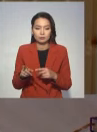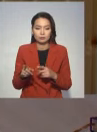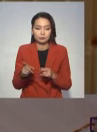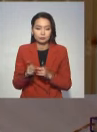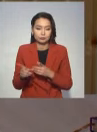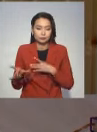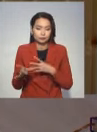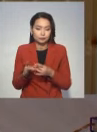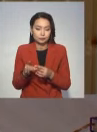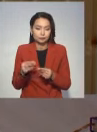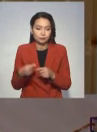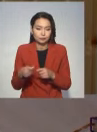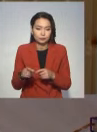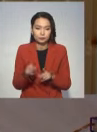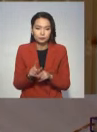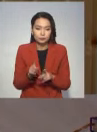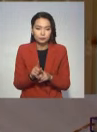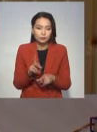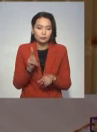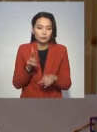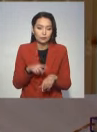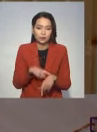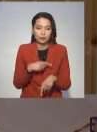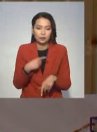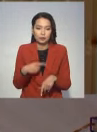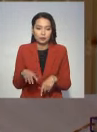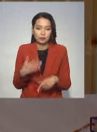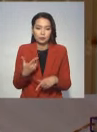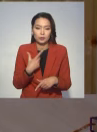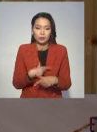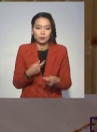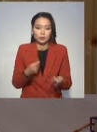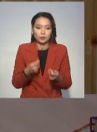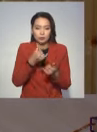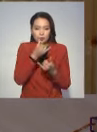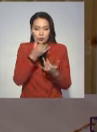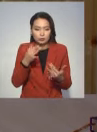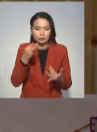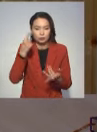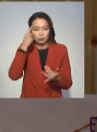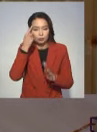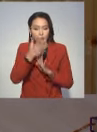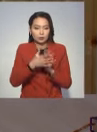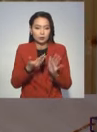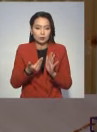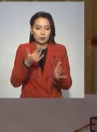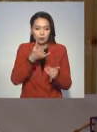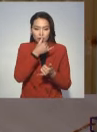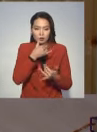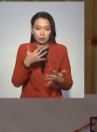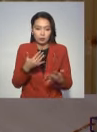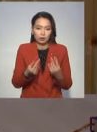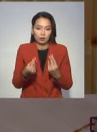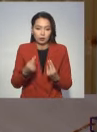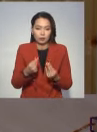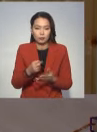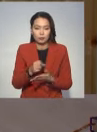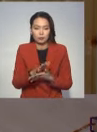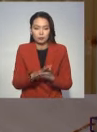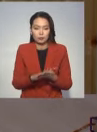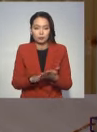болады. Мен ұттым сонда. Сонда ұтқаным бір 2700 теңге 1000 теңгеден. Сонда көп емес, үлкен